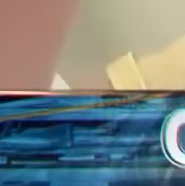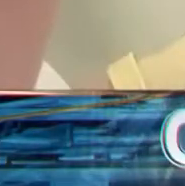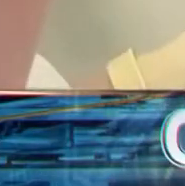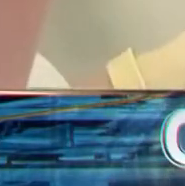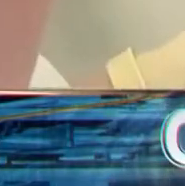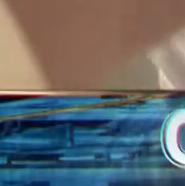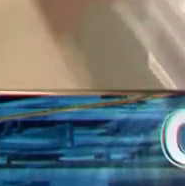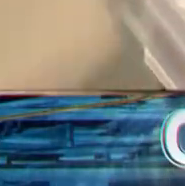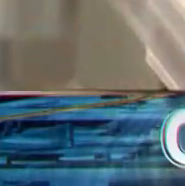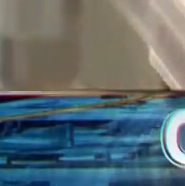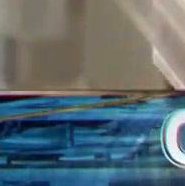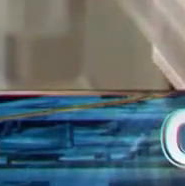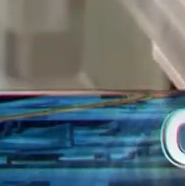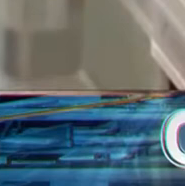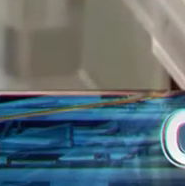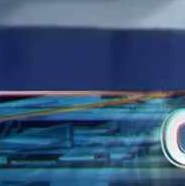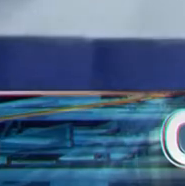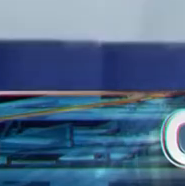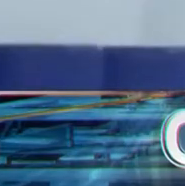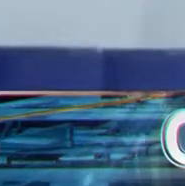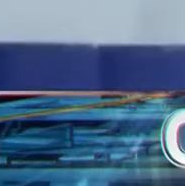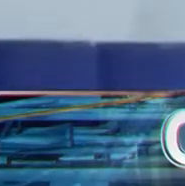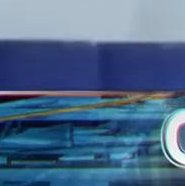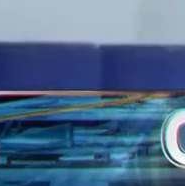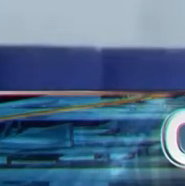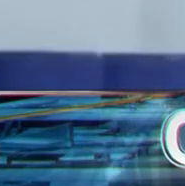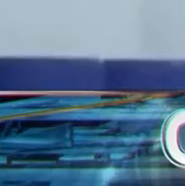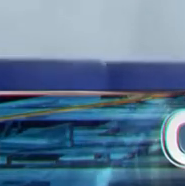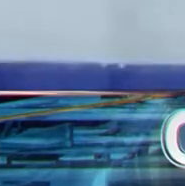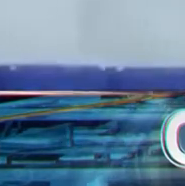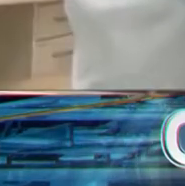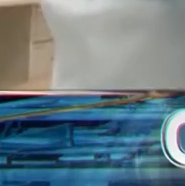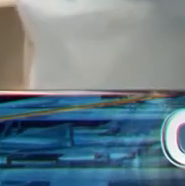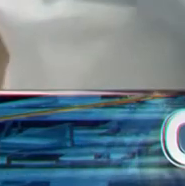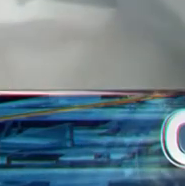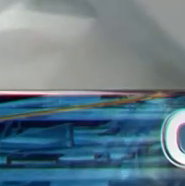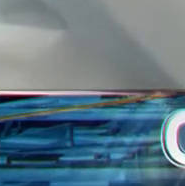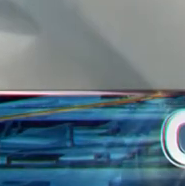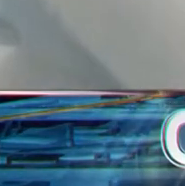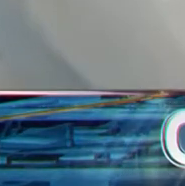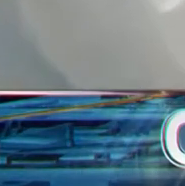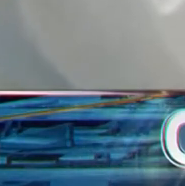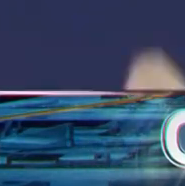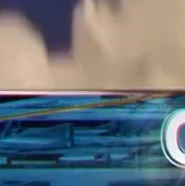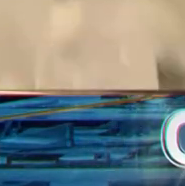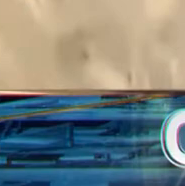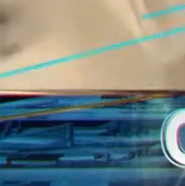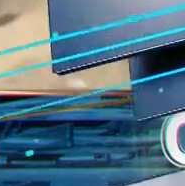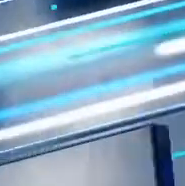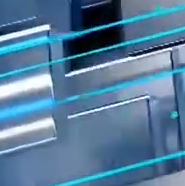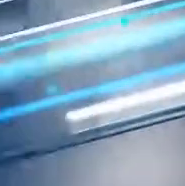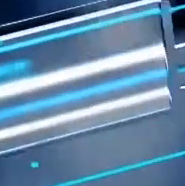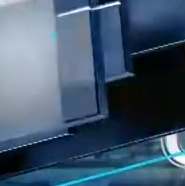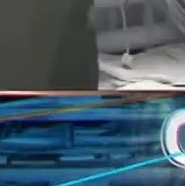Нет вирусу. Около 15% населения Казахстана получат обязательную прививку от коронавируса.